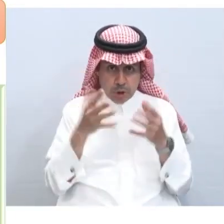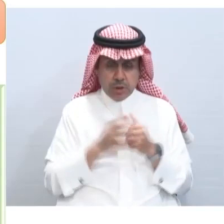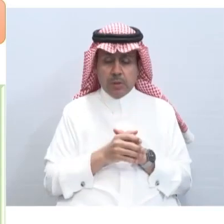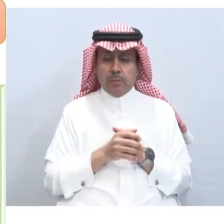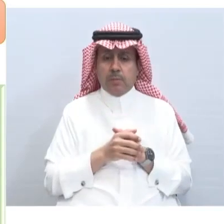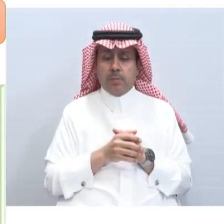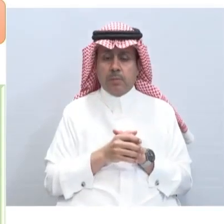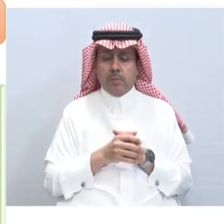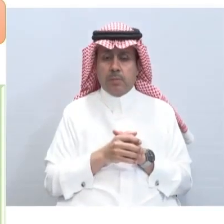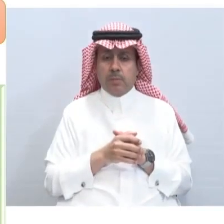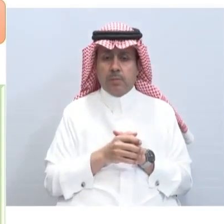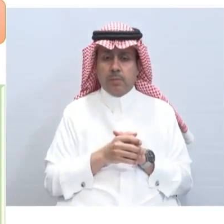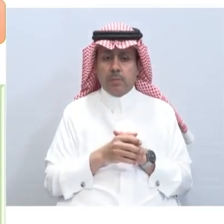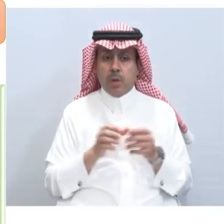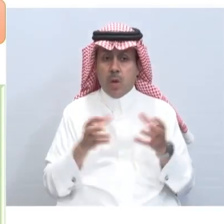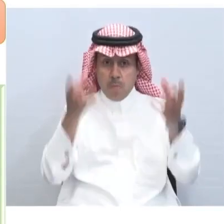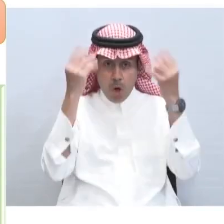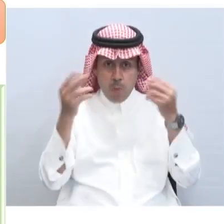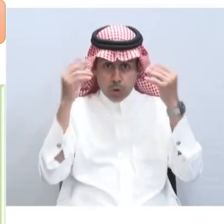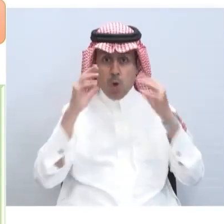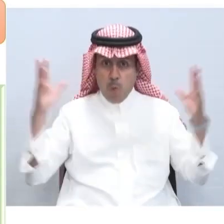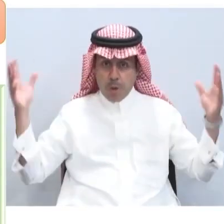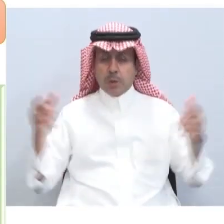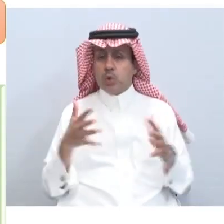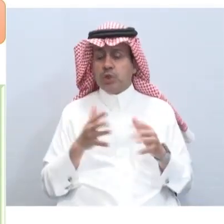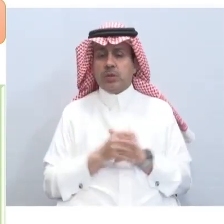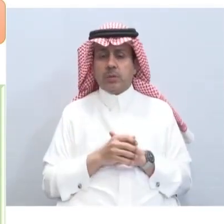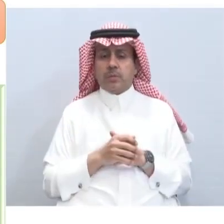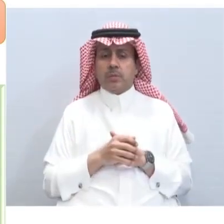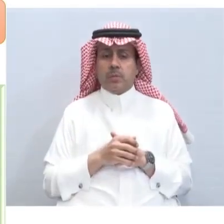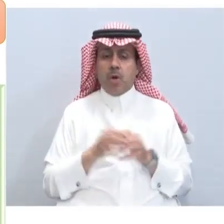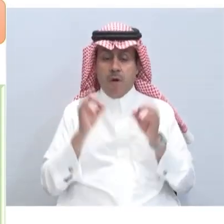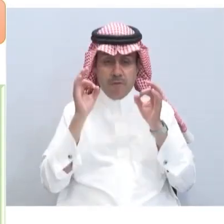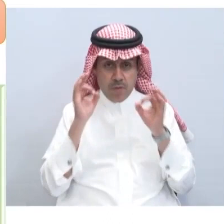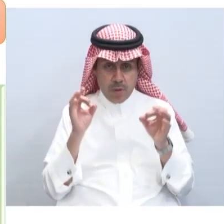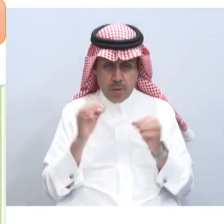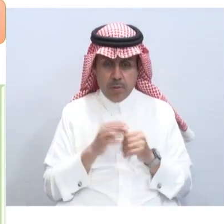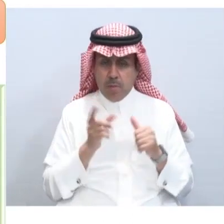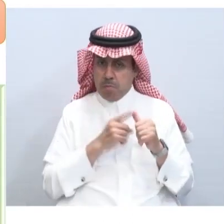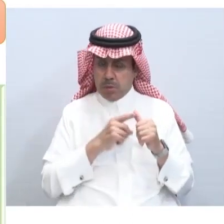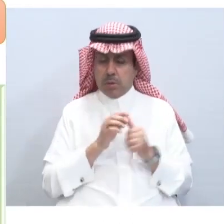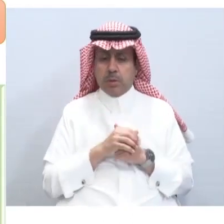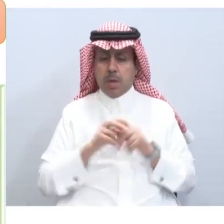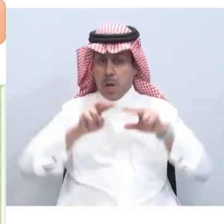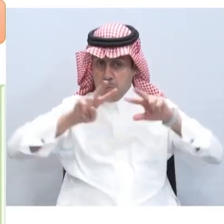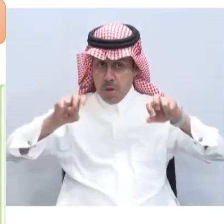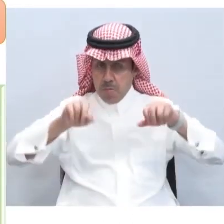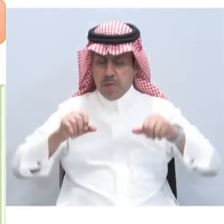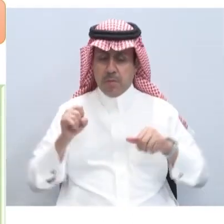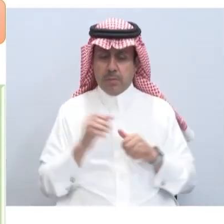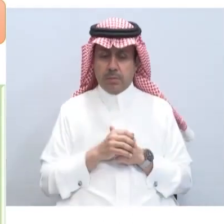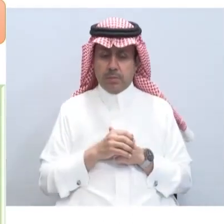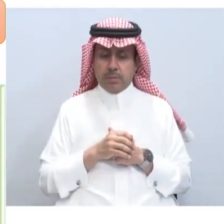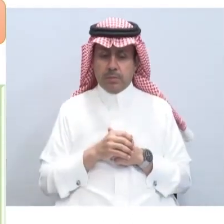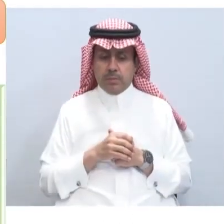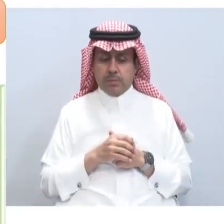وتعتبر الوصول كم كبير وشامل المعلومات وافضل مكان البدء عن معلومه محدده